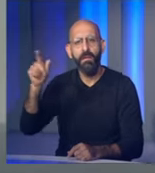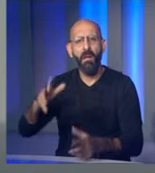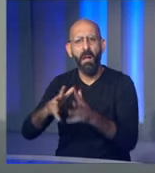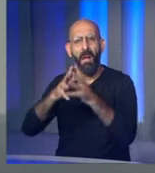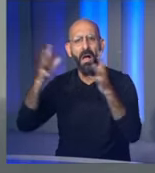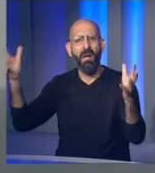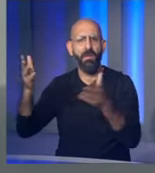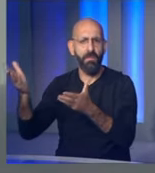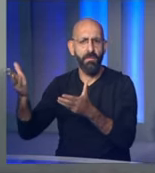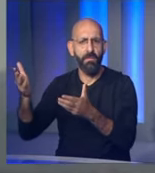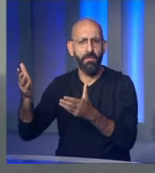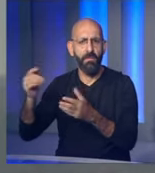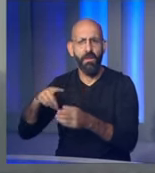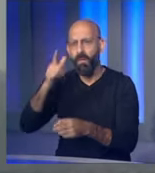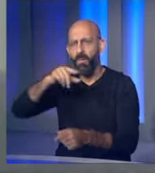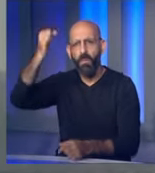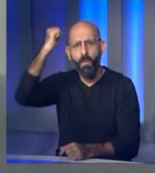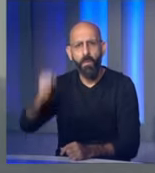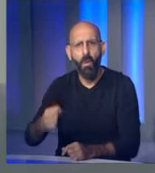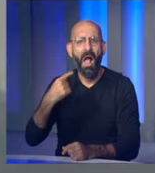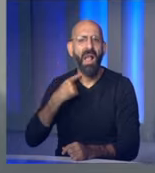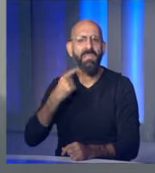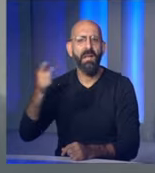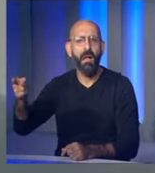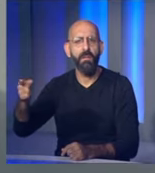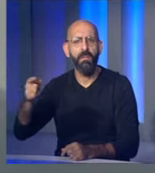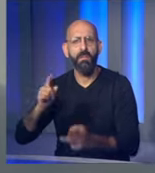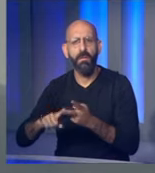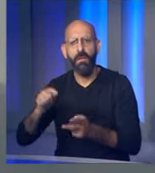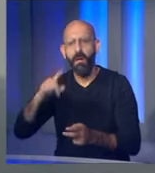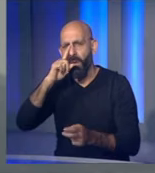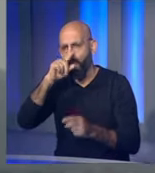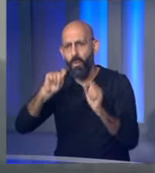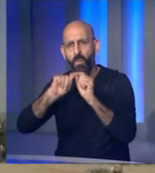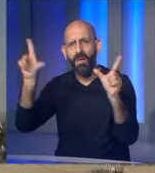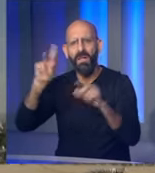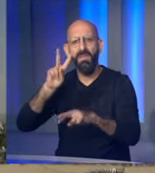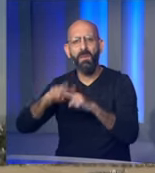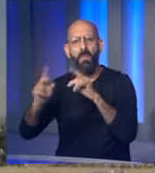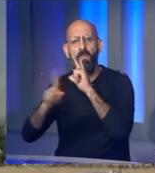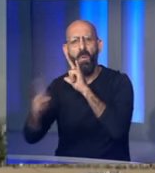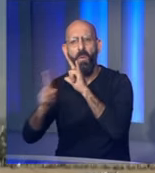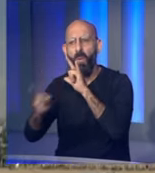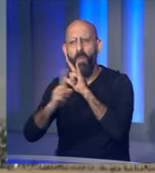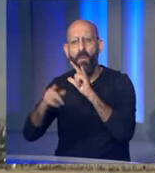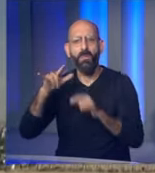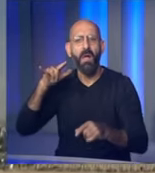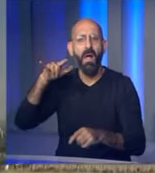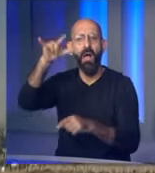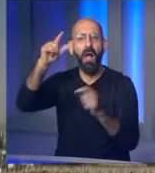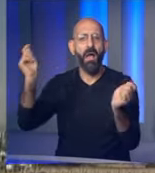تبنين بشكل كبير كذلك اغر على بلده يحمر الشقيف وبلده الغزيه البيسريه